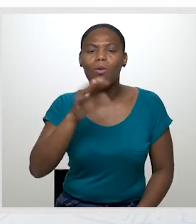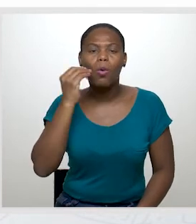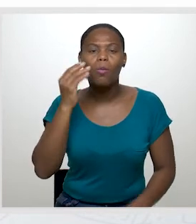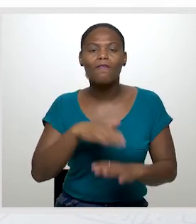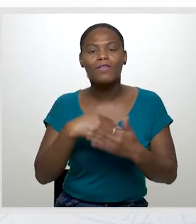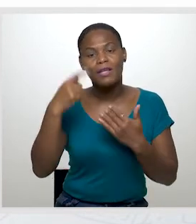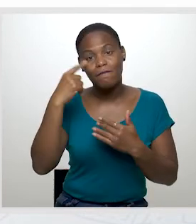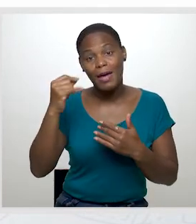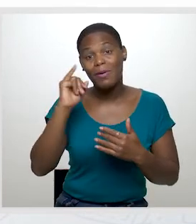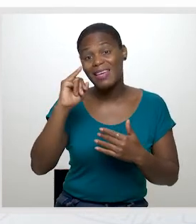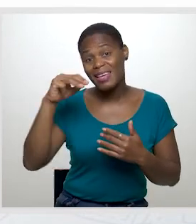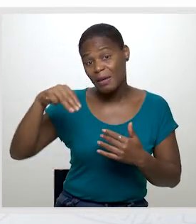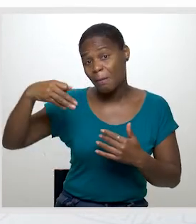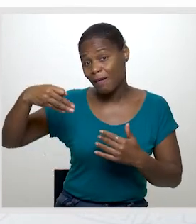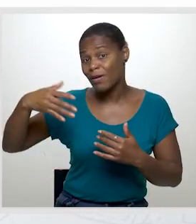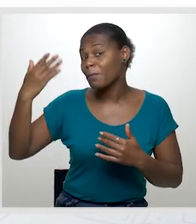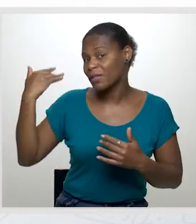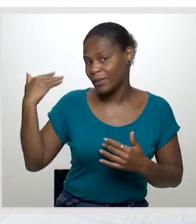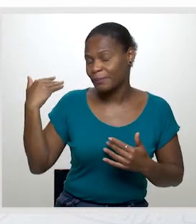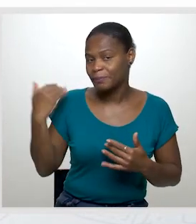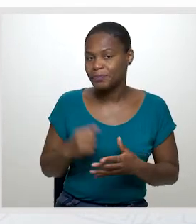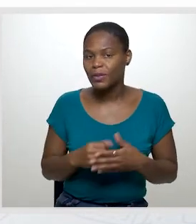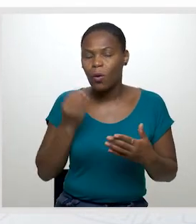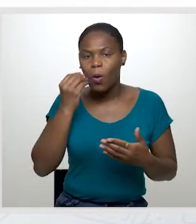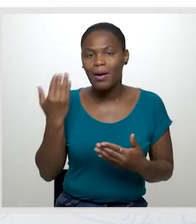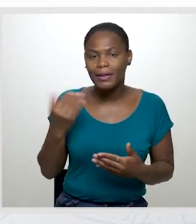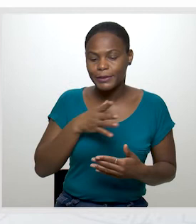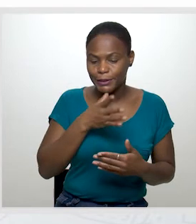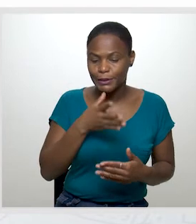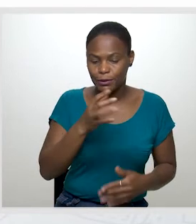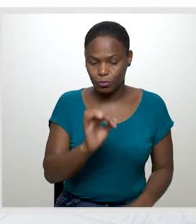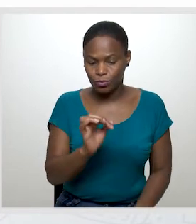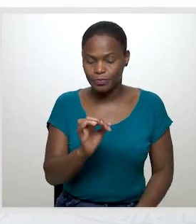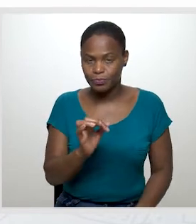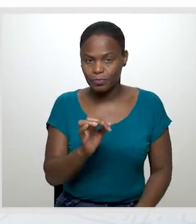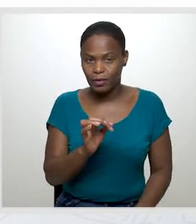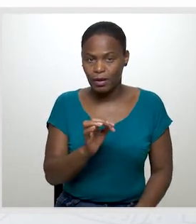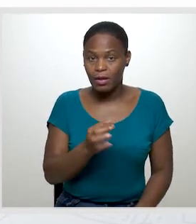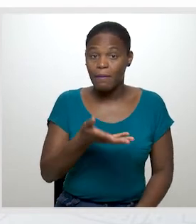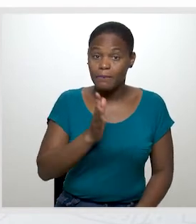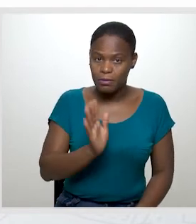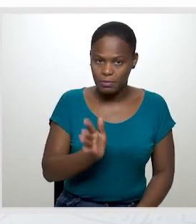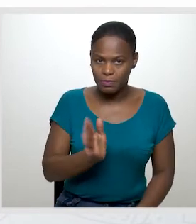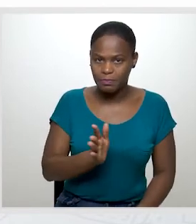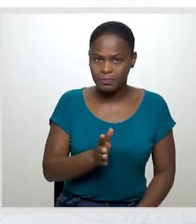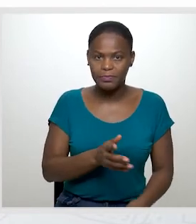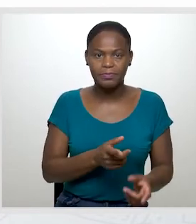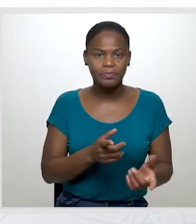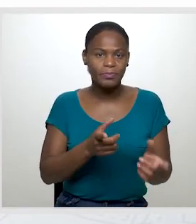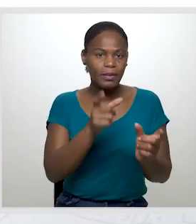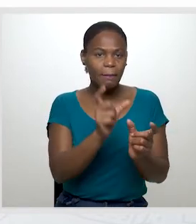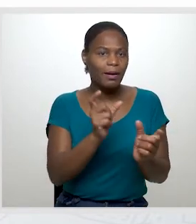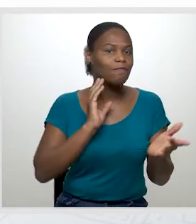formation de l'imparfait. Alors, comme je t'avais dit tout à l'heure, il suffit de prendre le